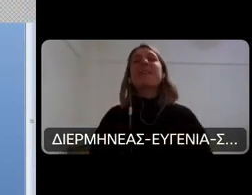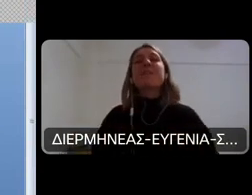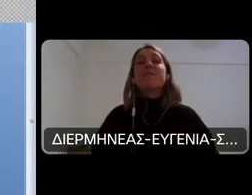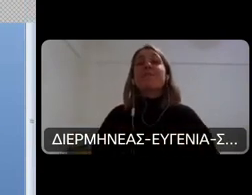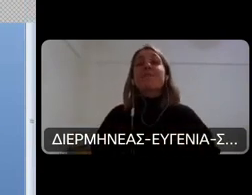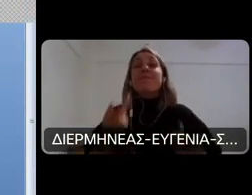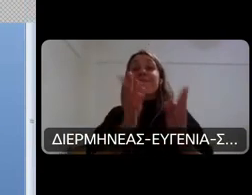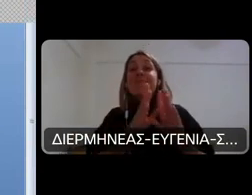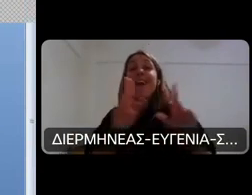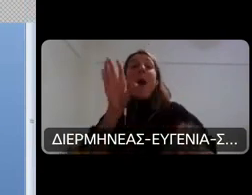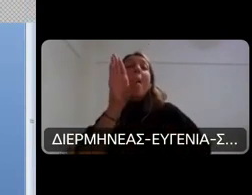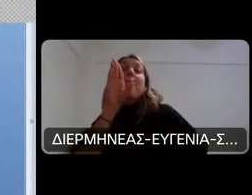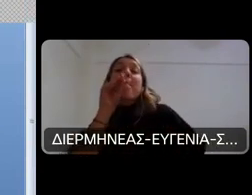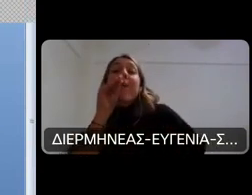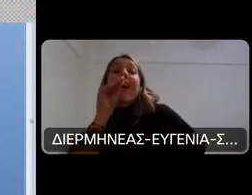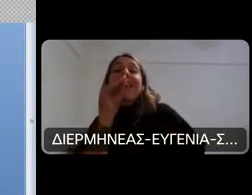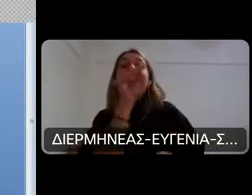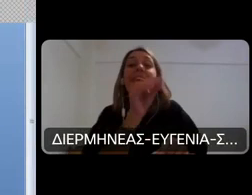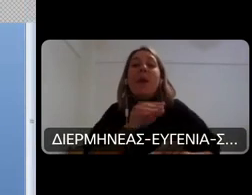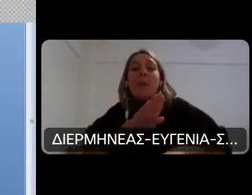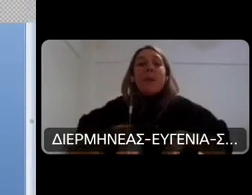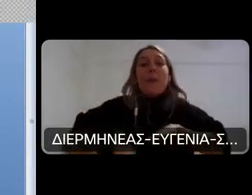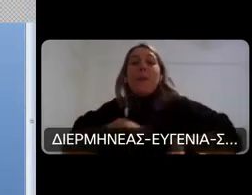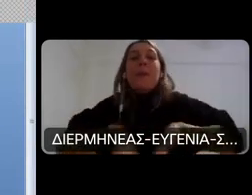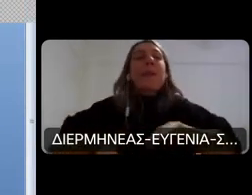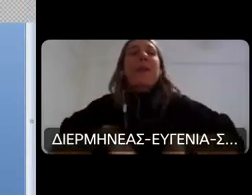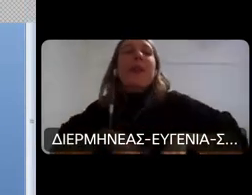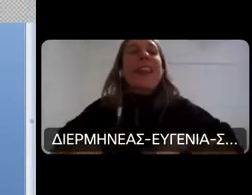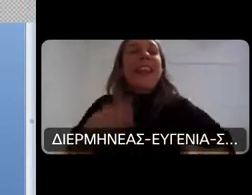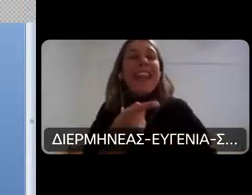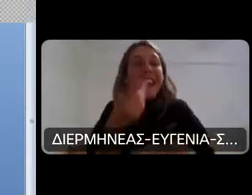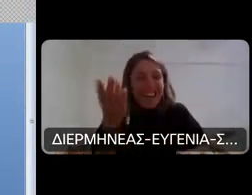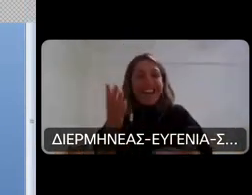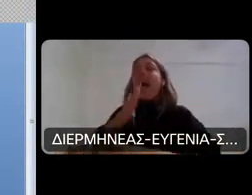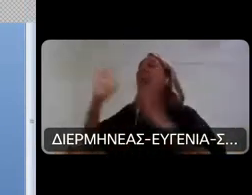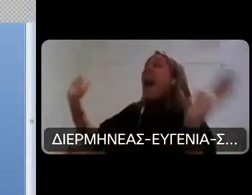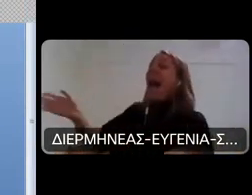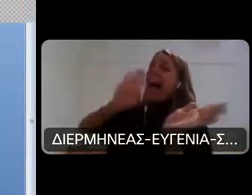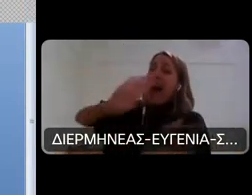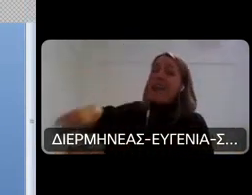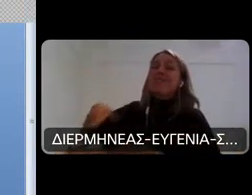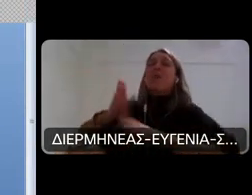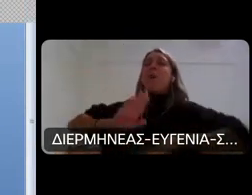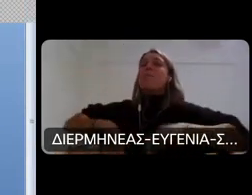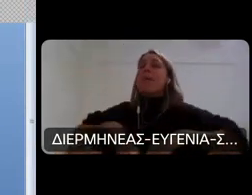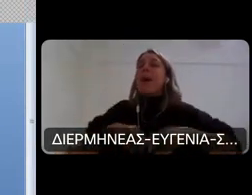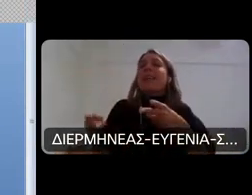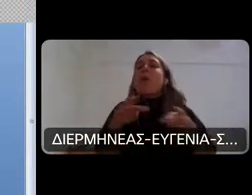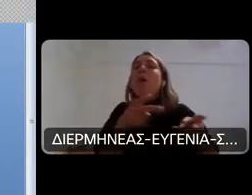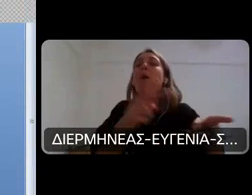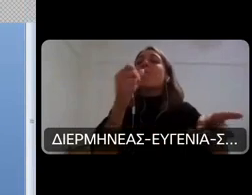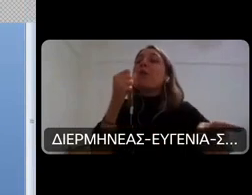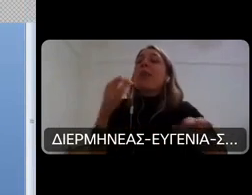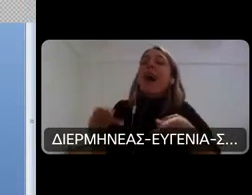Για βγάλε ένα παπάκι τώρα να περπατάει λίγο, Κώστα μου. Το παπάκι άστο, έχει πάει στην ποταμιά τώρα. Το παπάκι πάει στην